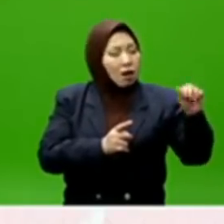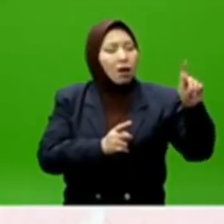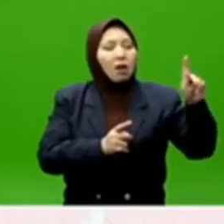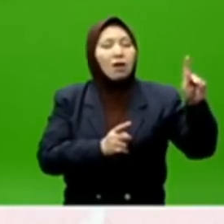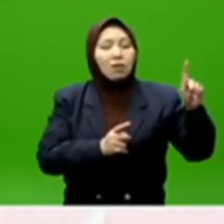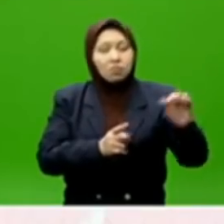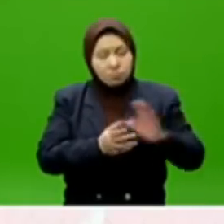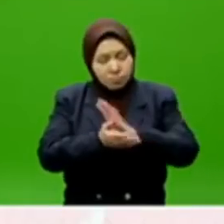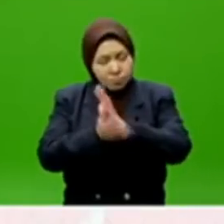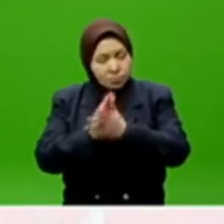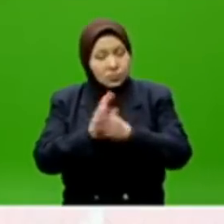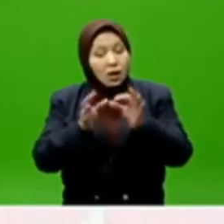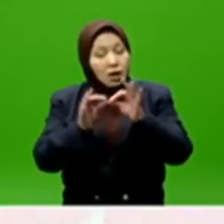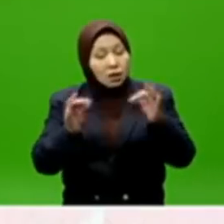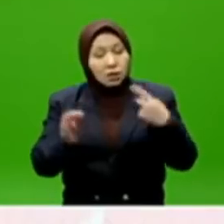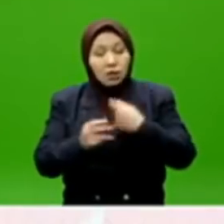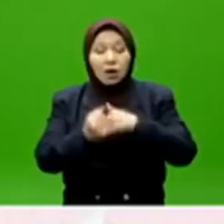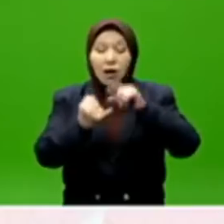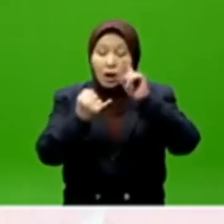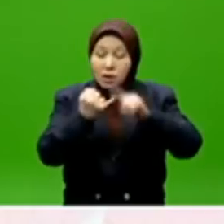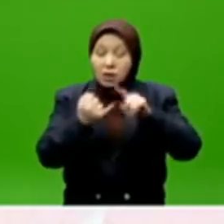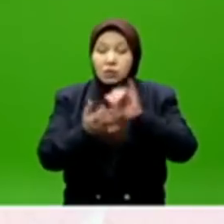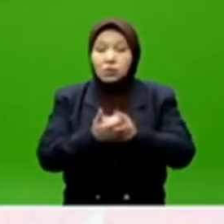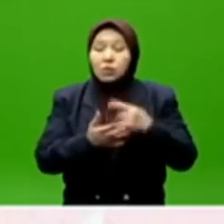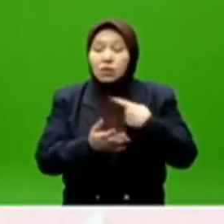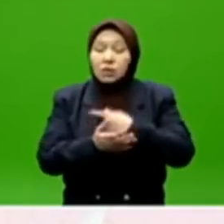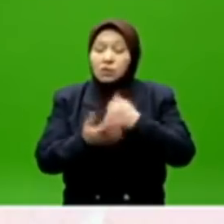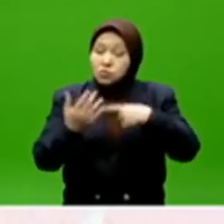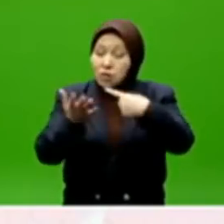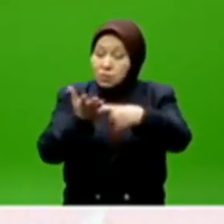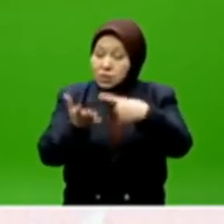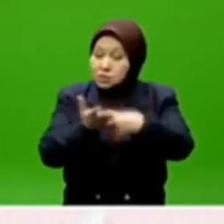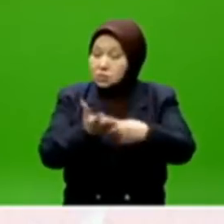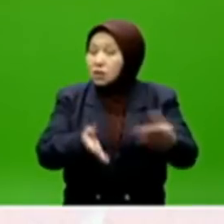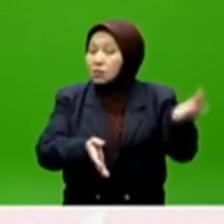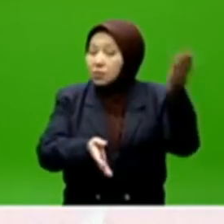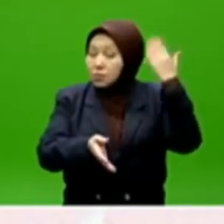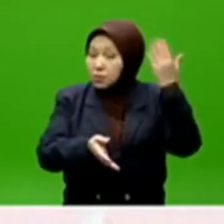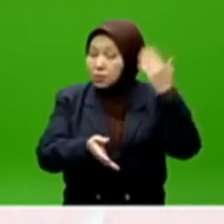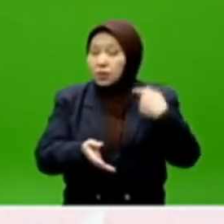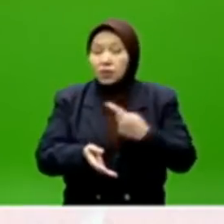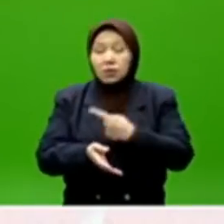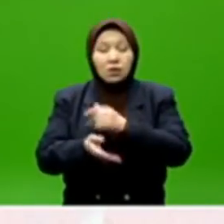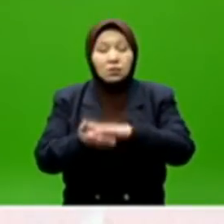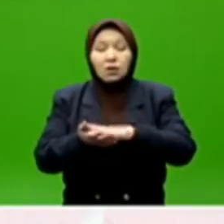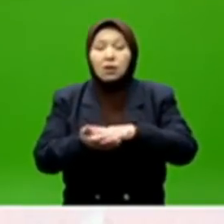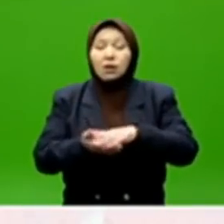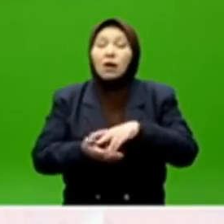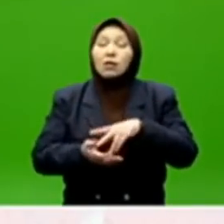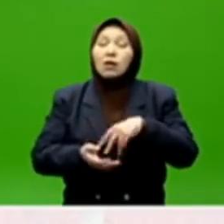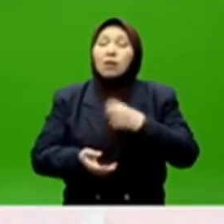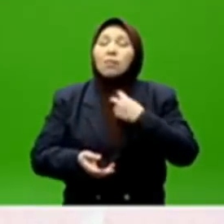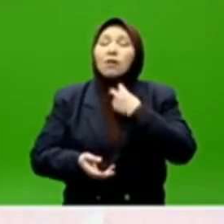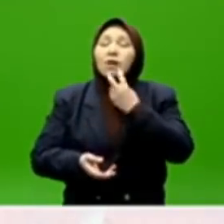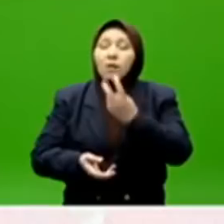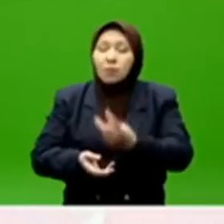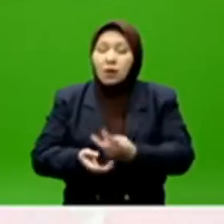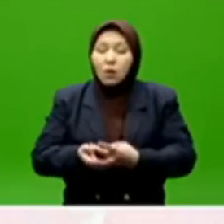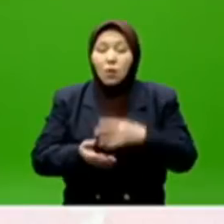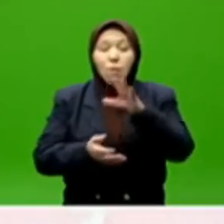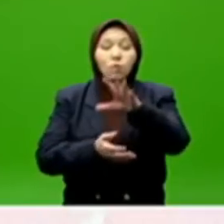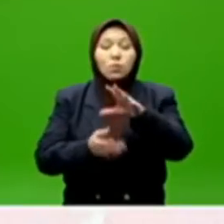Ayat yang 38 akhir tu kita pernah bincang sebelum ini, mestilah kita membunyikan ataupun menyatakan huruf hamzah